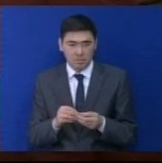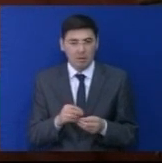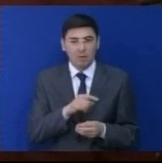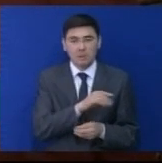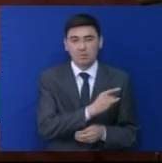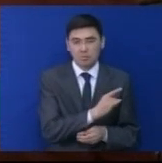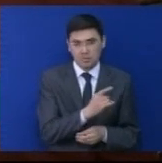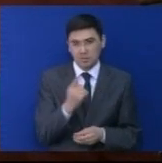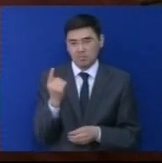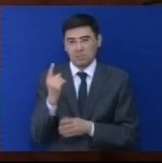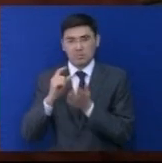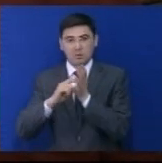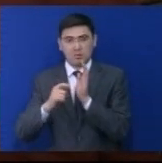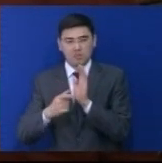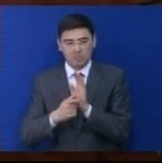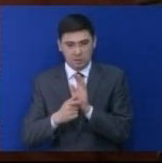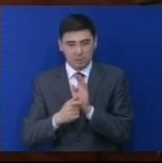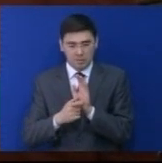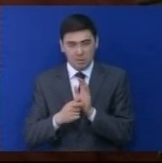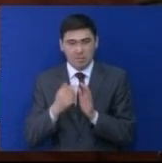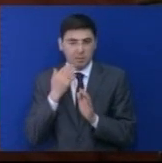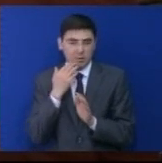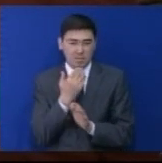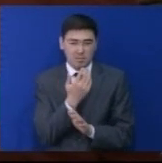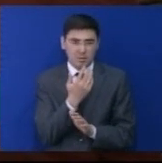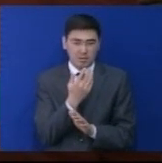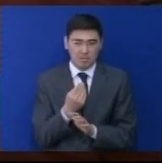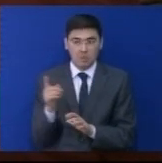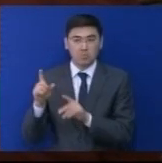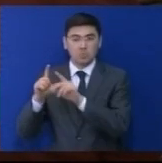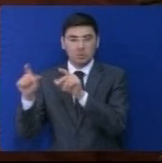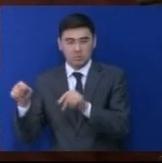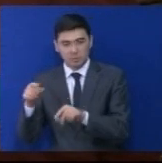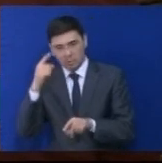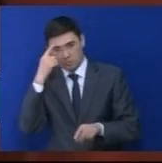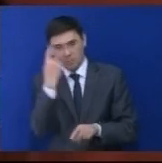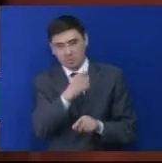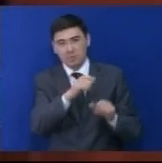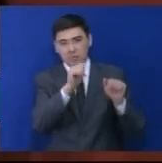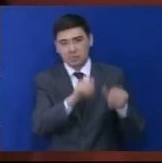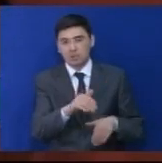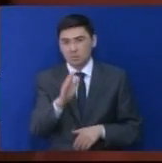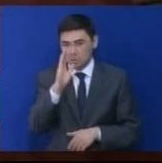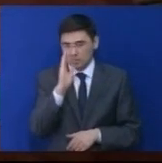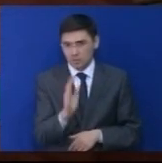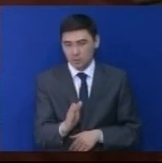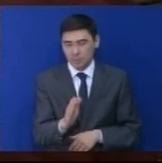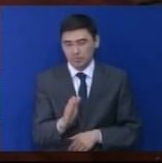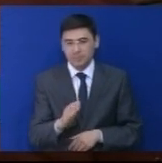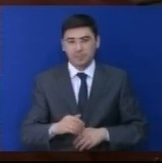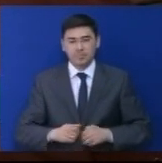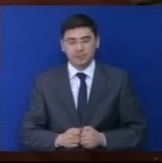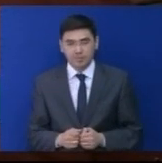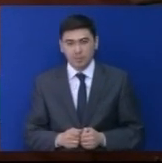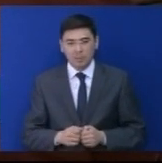класс. Соответственно, далее уже в течение 5 рабочих дней школа примет решение, ответит родителям. Данная